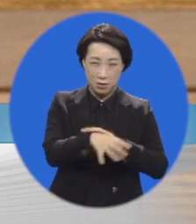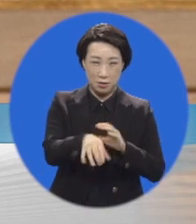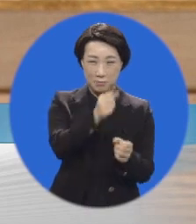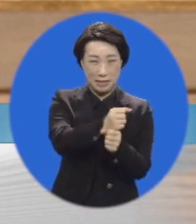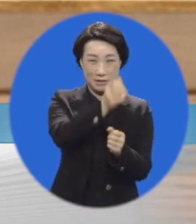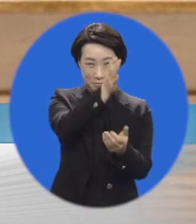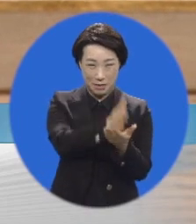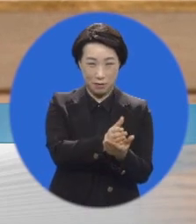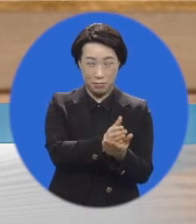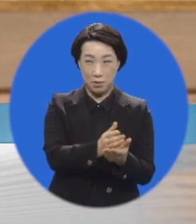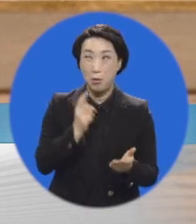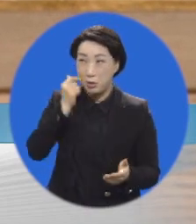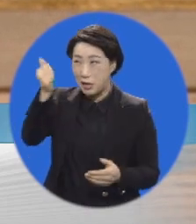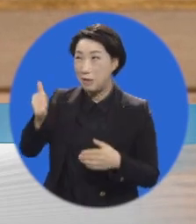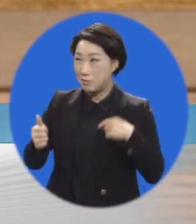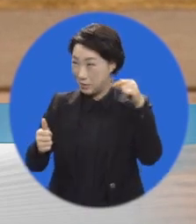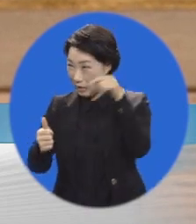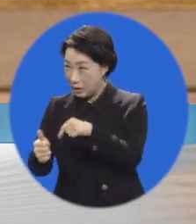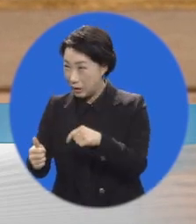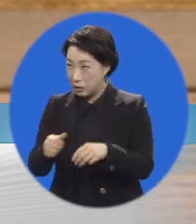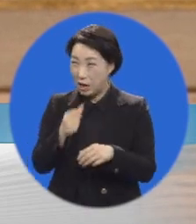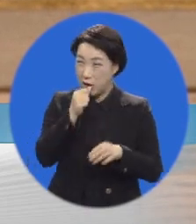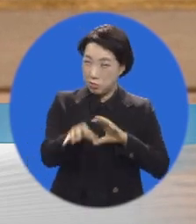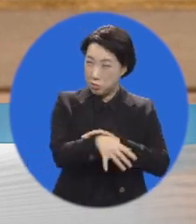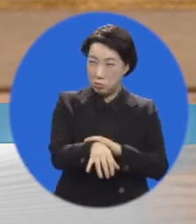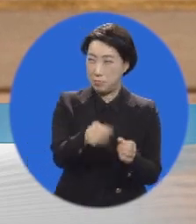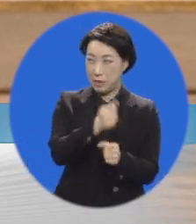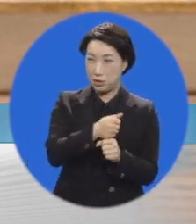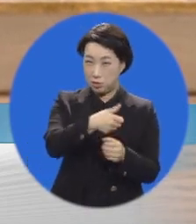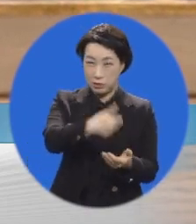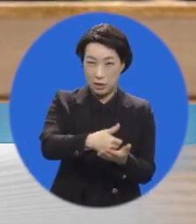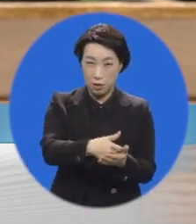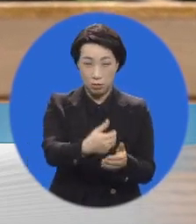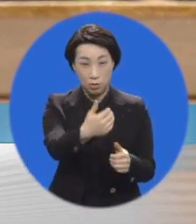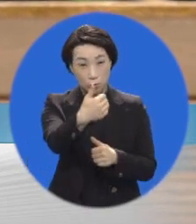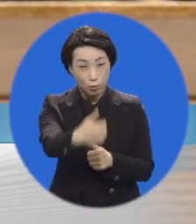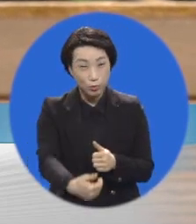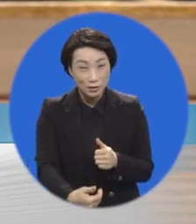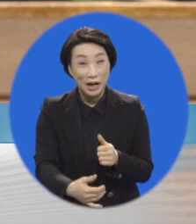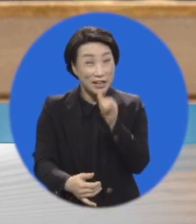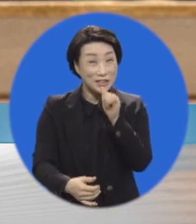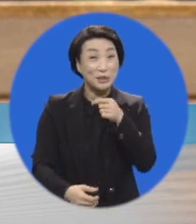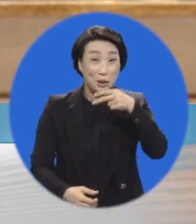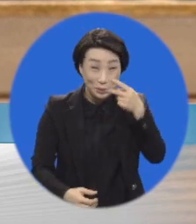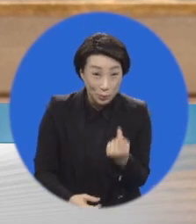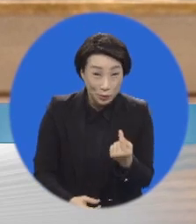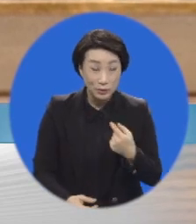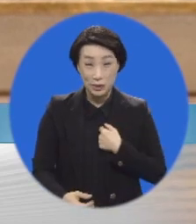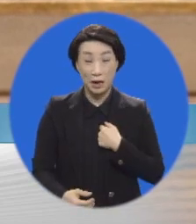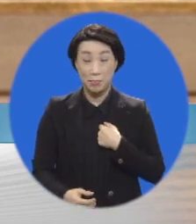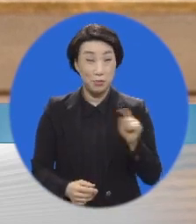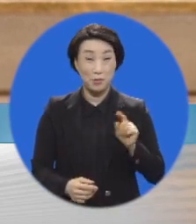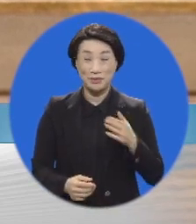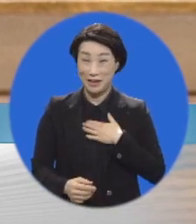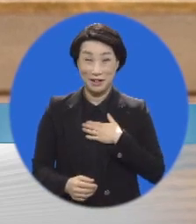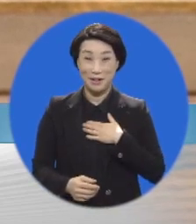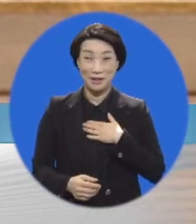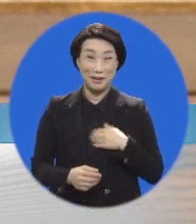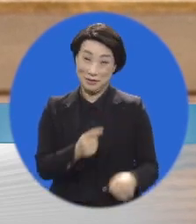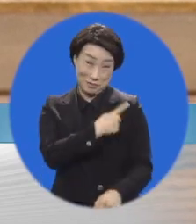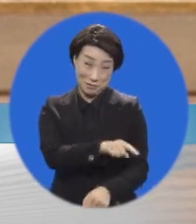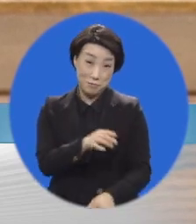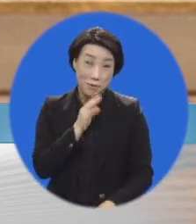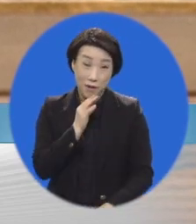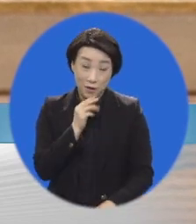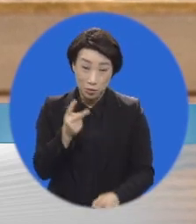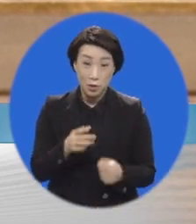말고 목사님 부려먹는 종으로 만들어주시면 안 돼요 그랬다 할지라도 나는 할 수도 없고 할 수